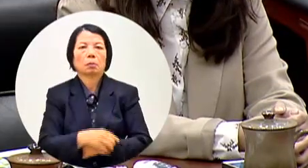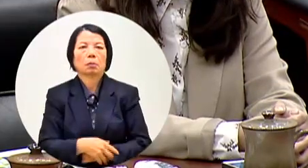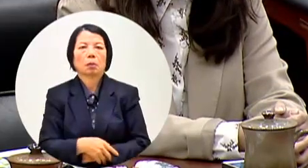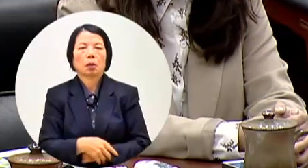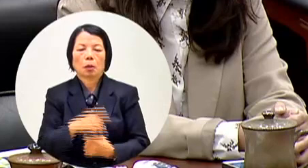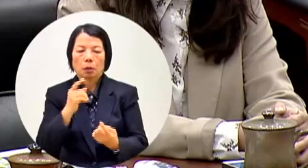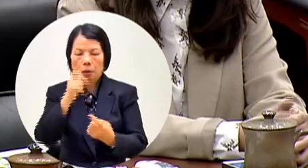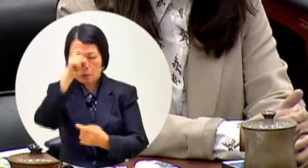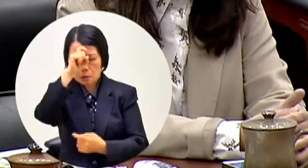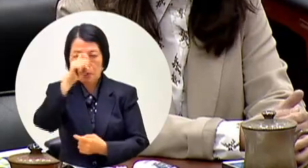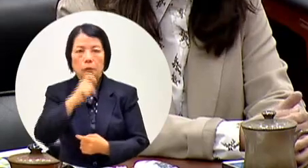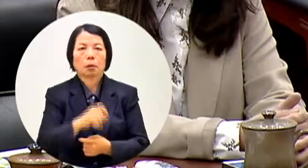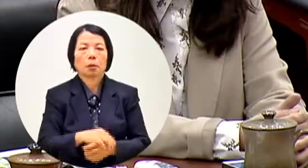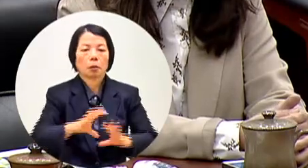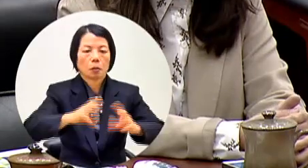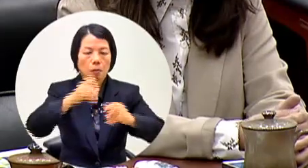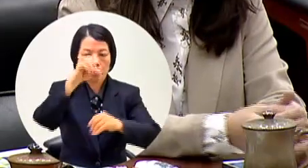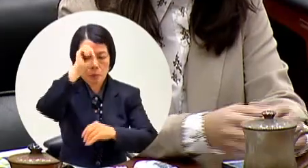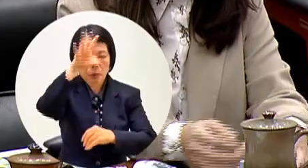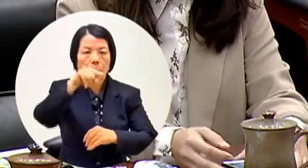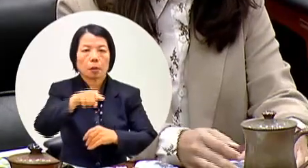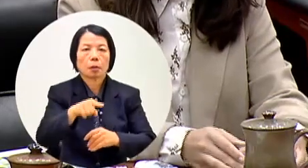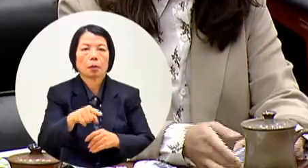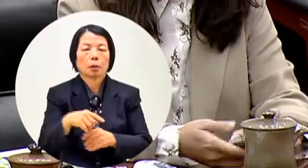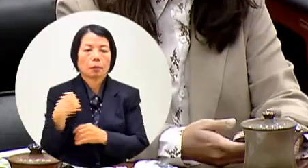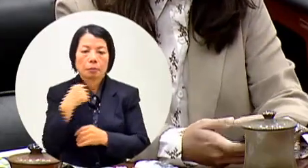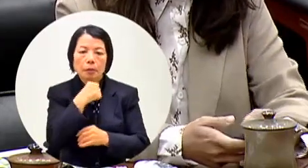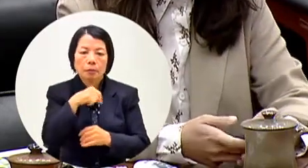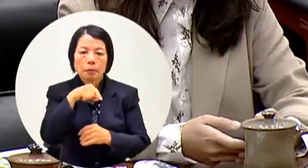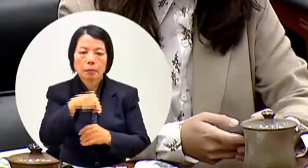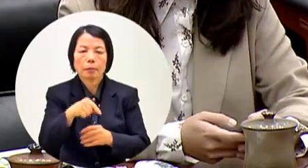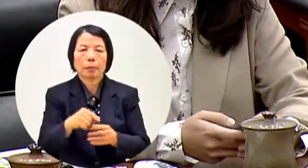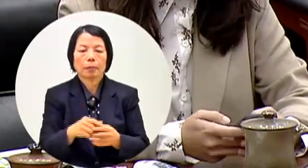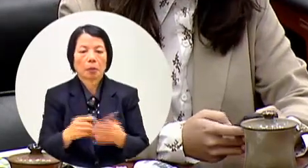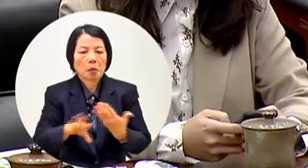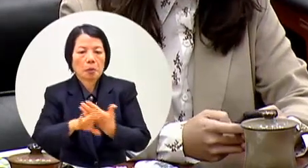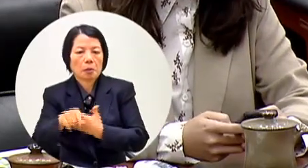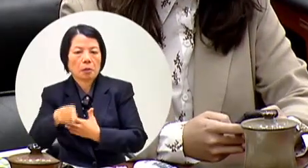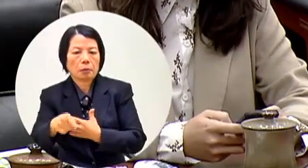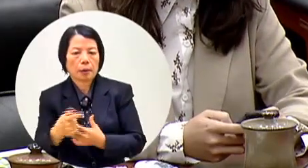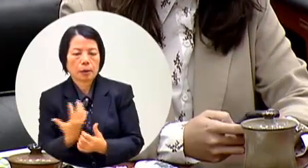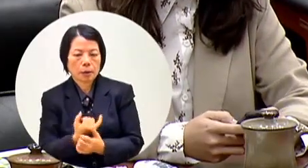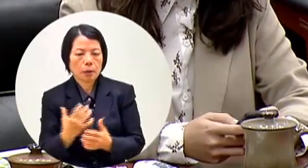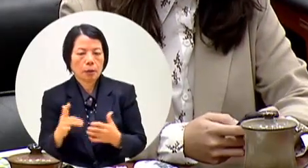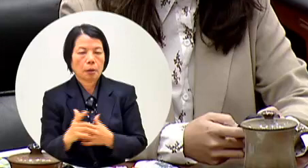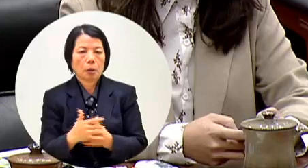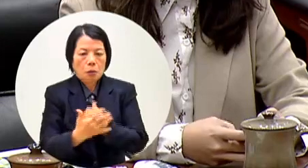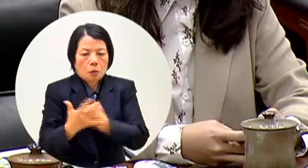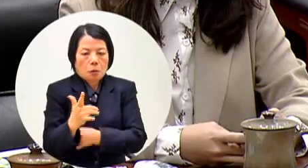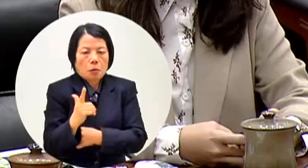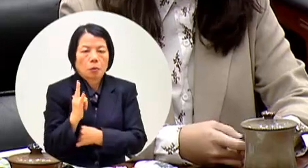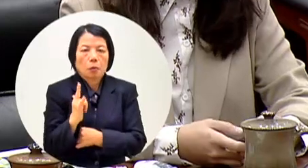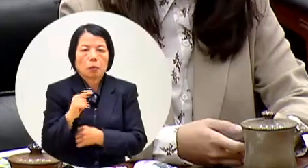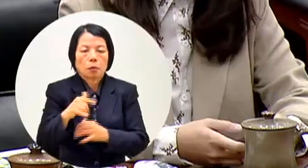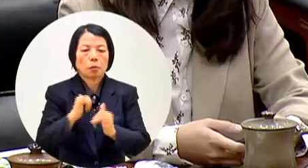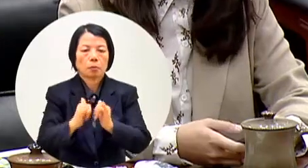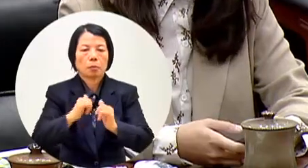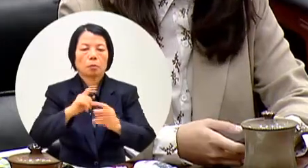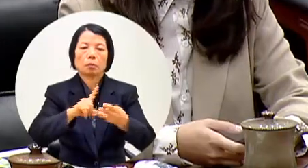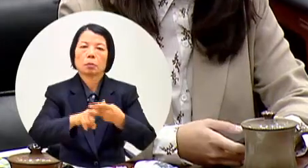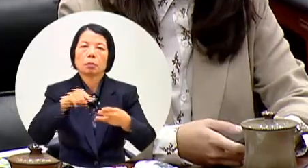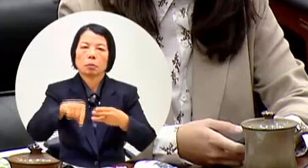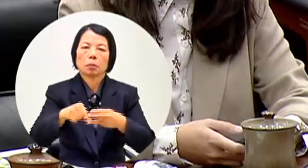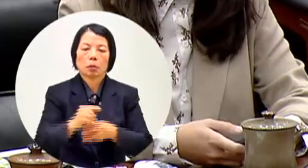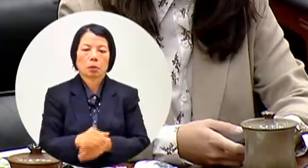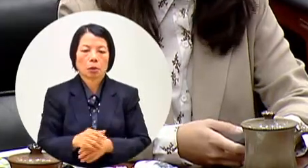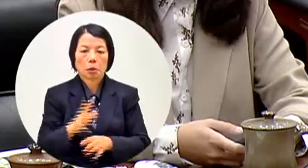们中国国民党在台湾是扮演另外一个角色，可以去守护这个民主的制度。但是今天一脚踏